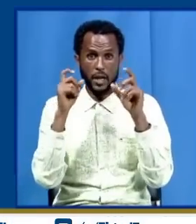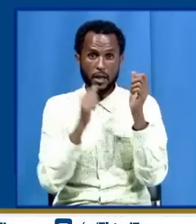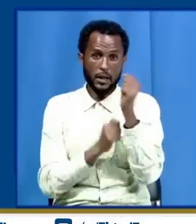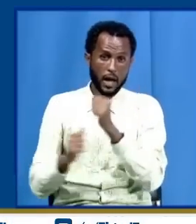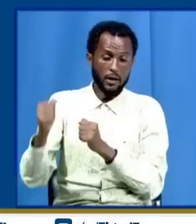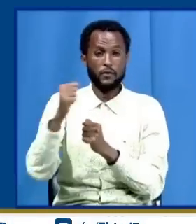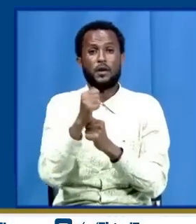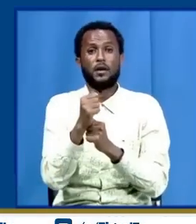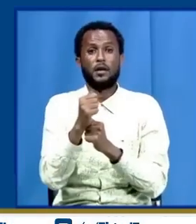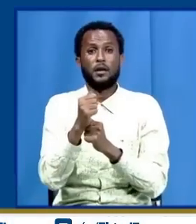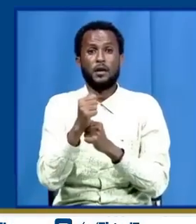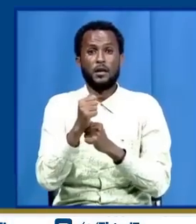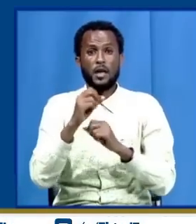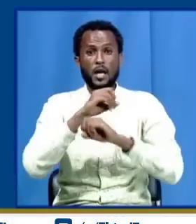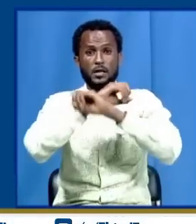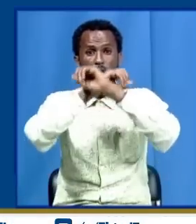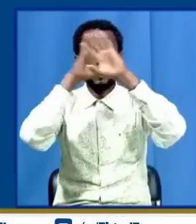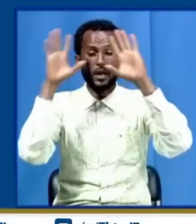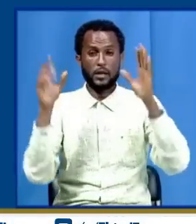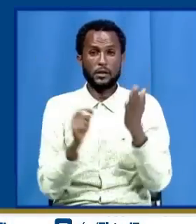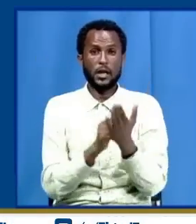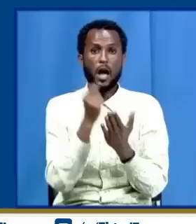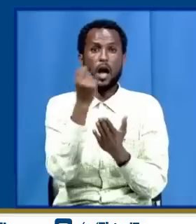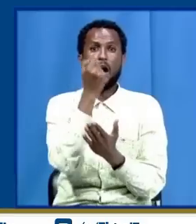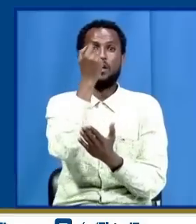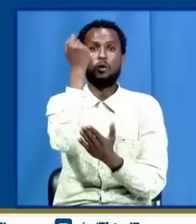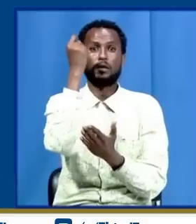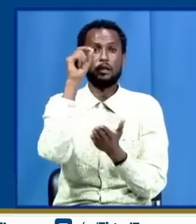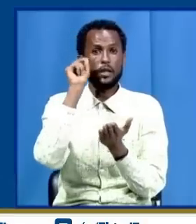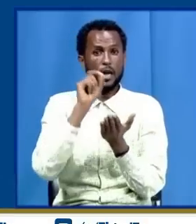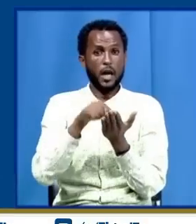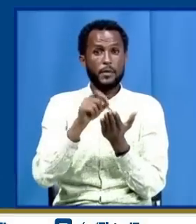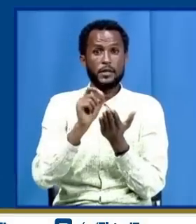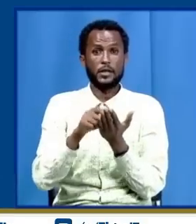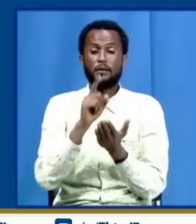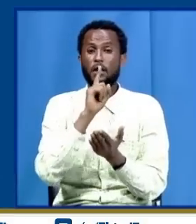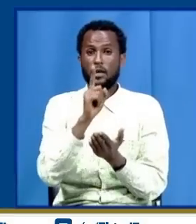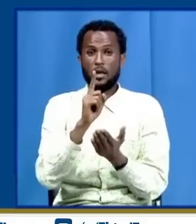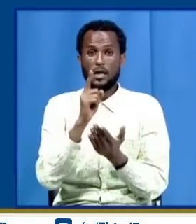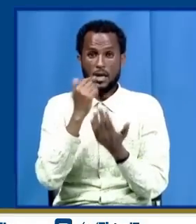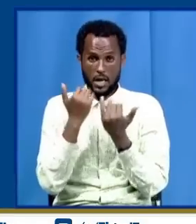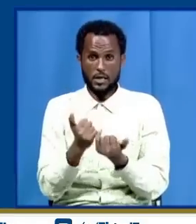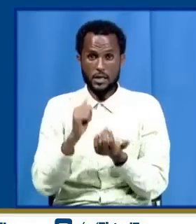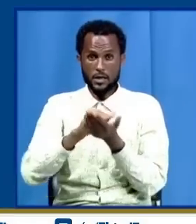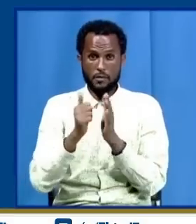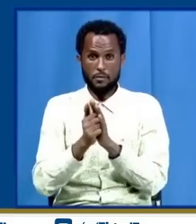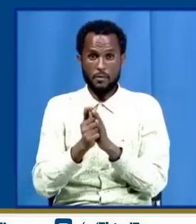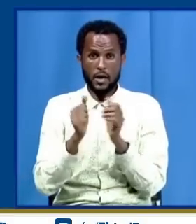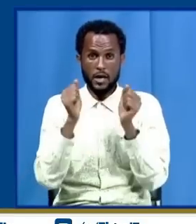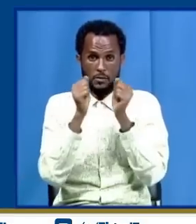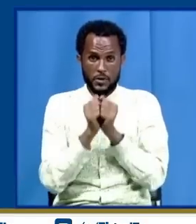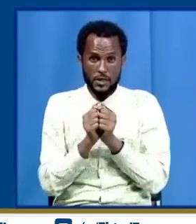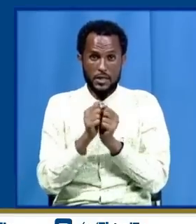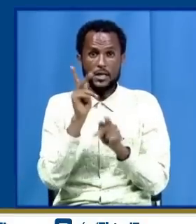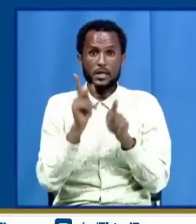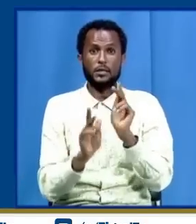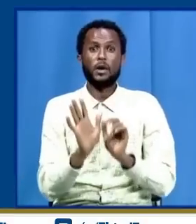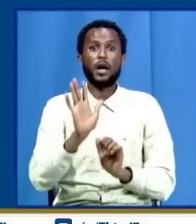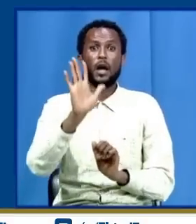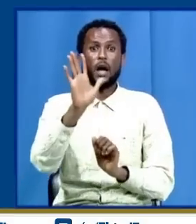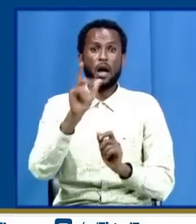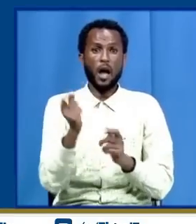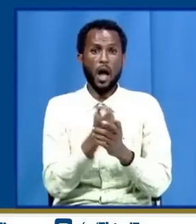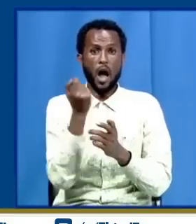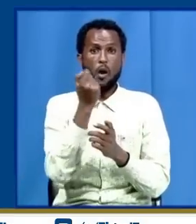خام أنس أبارق تعاوتات أمزقيب كأخام حزوون مس هزب خام عاوت